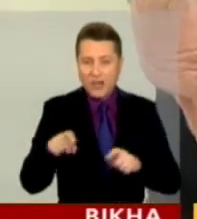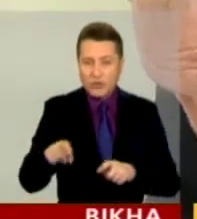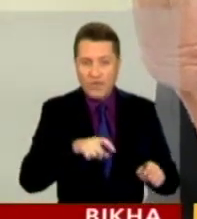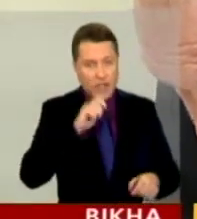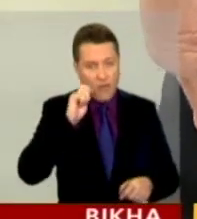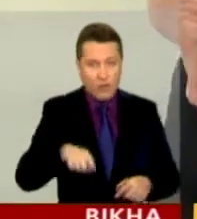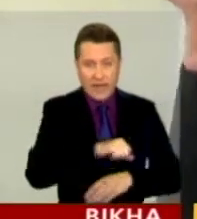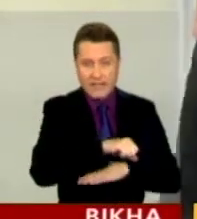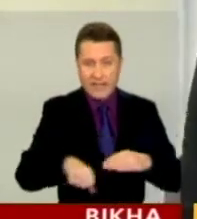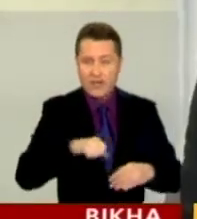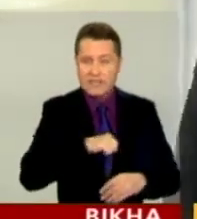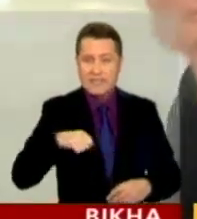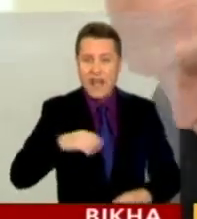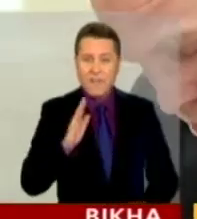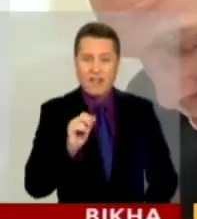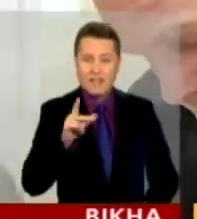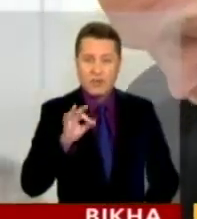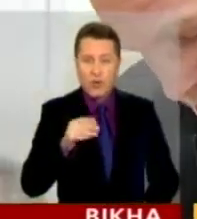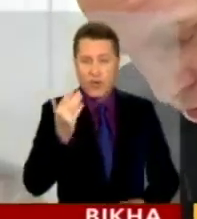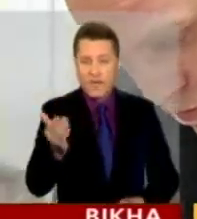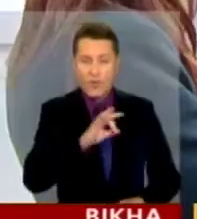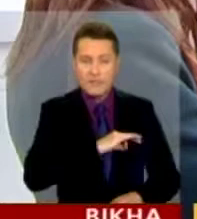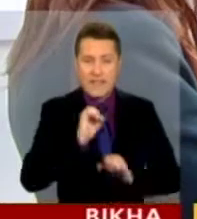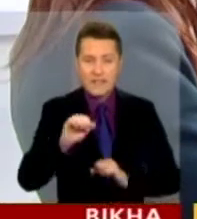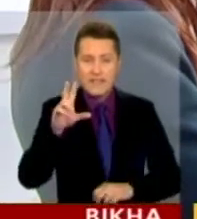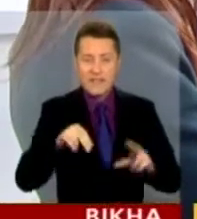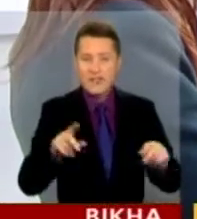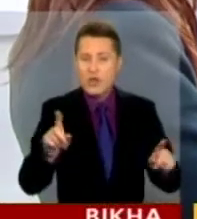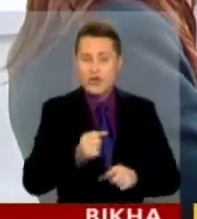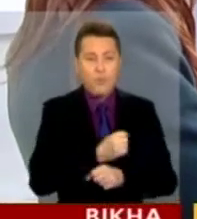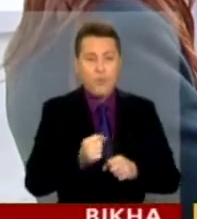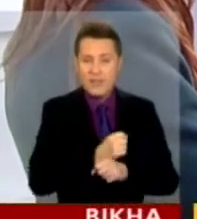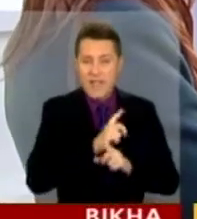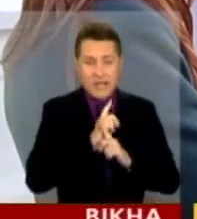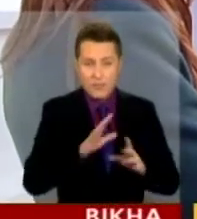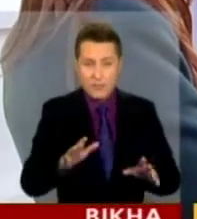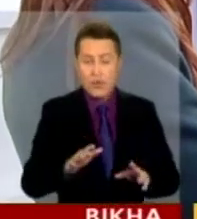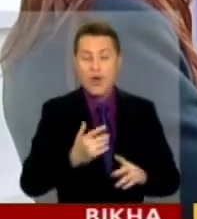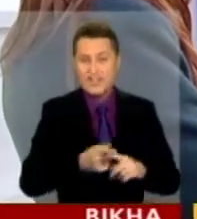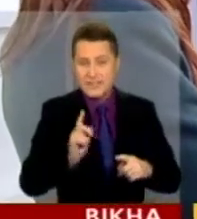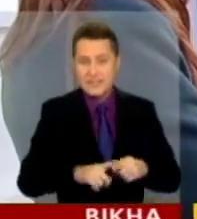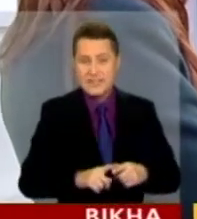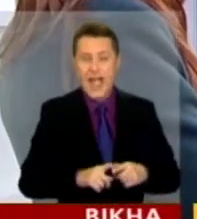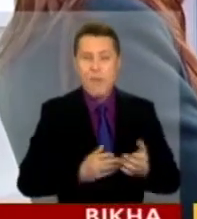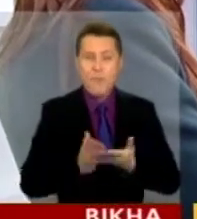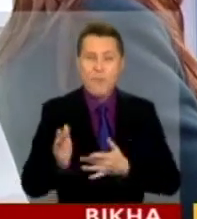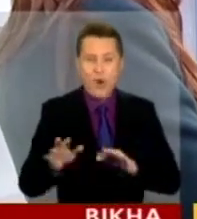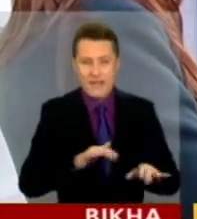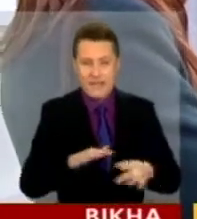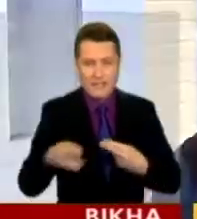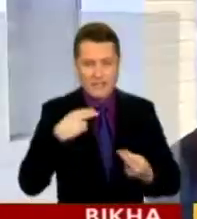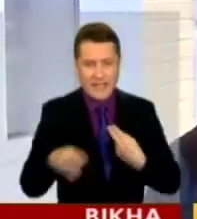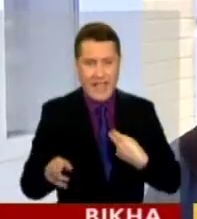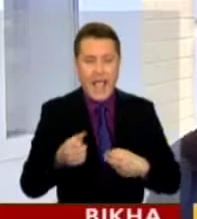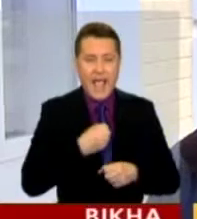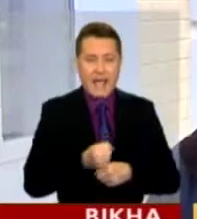Тим часом сам пан Власенко та його захисник вважають, жодного побиття не було і те, що відбувається зараз, не що інше, як політичні